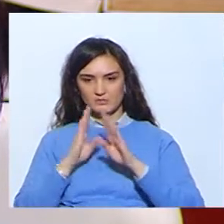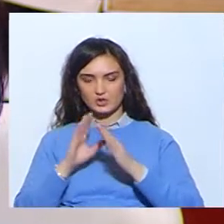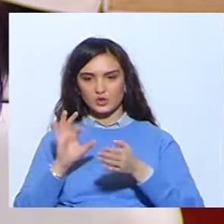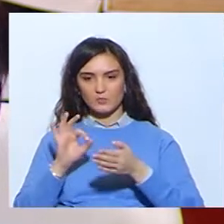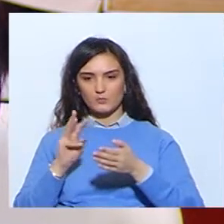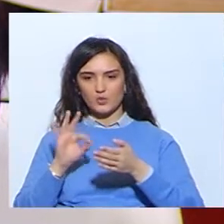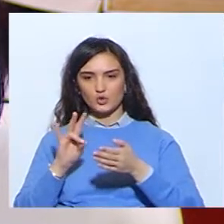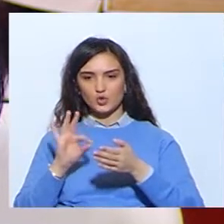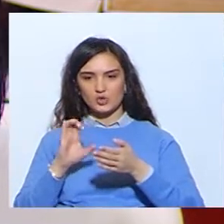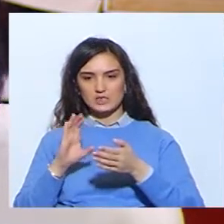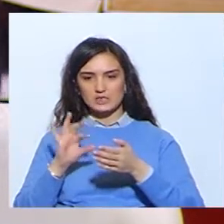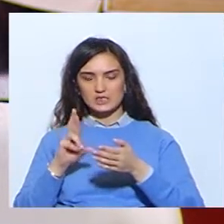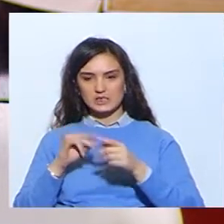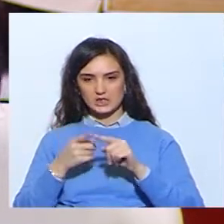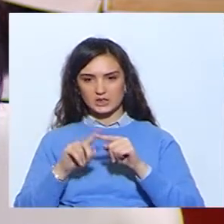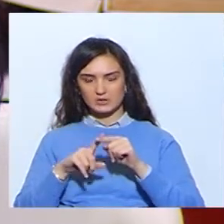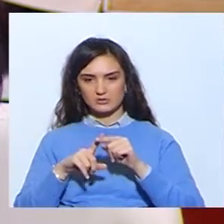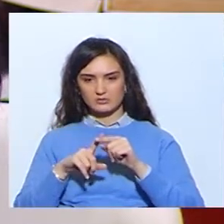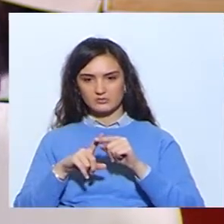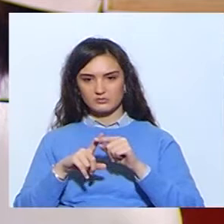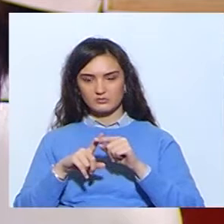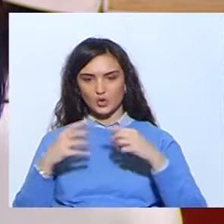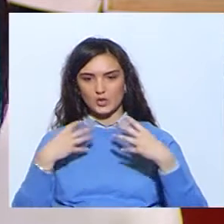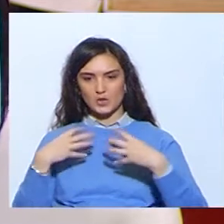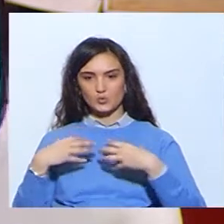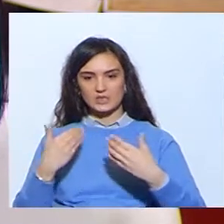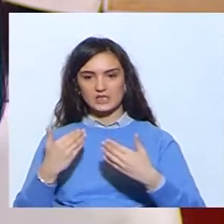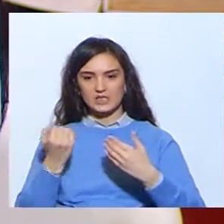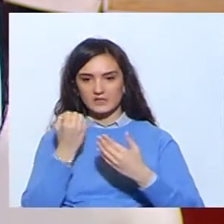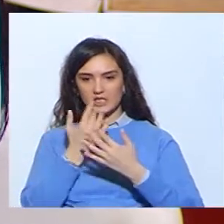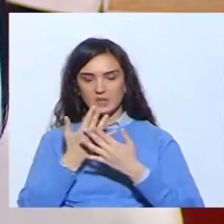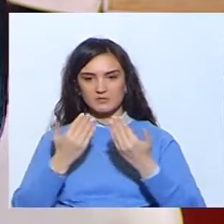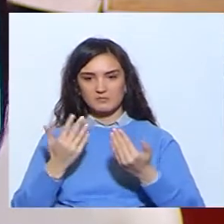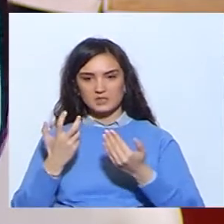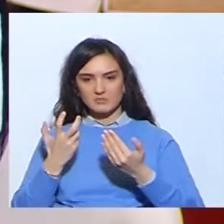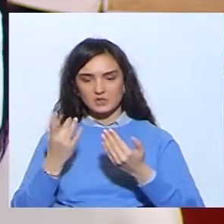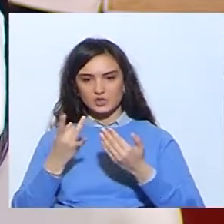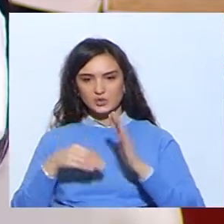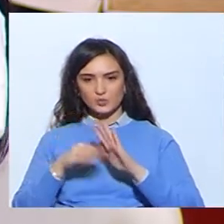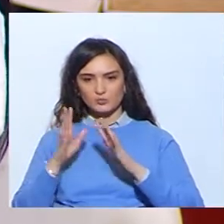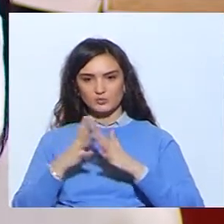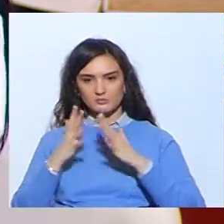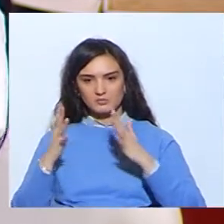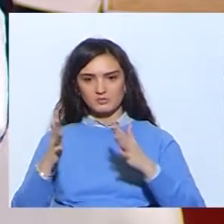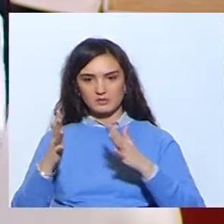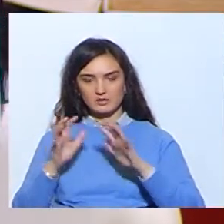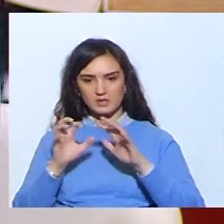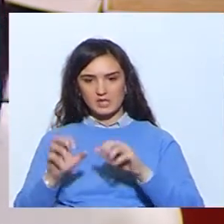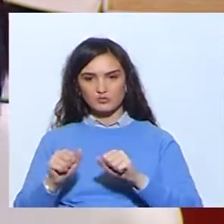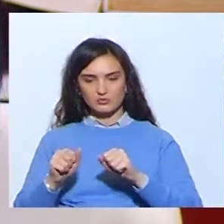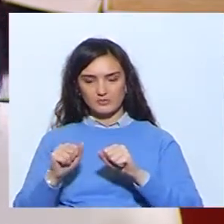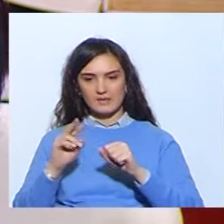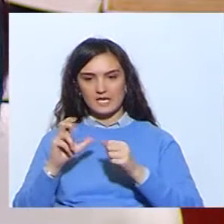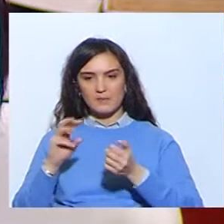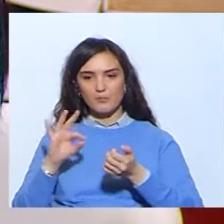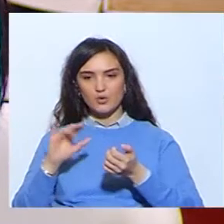რომელიც გამონთავისუფლდება ორგანული ნივთიერებების წვის შედეგად, სამასჯერ უფრო მეტად ეჭიდება ჰემოგლობინს